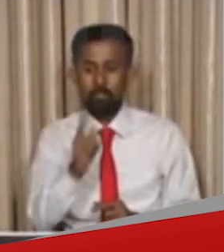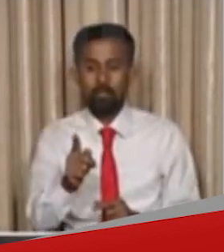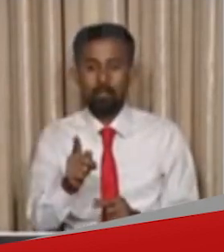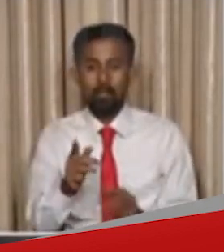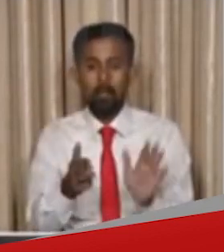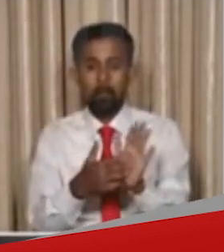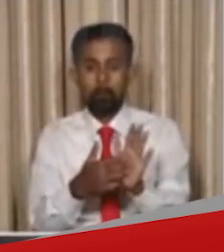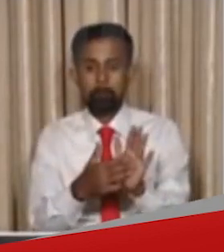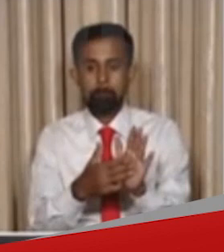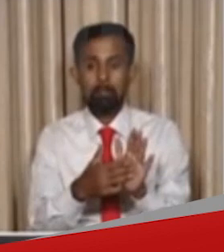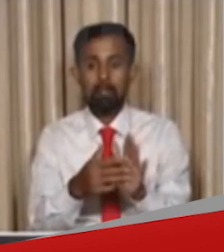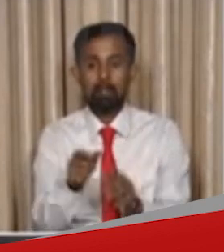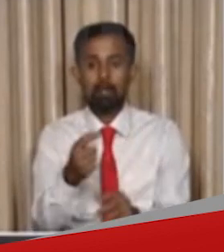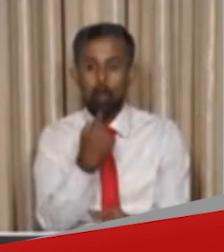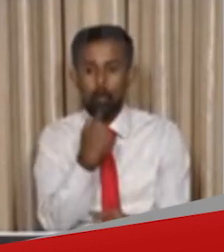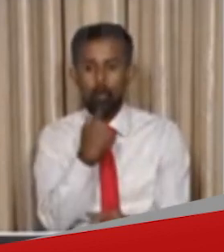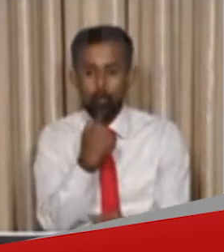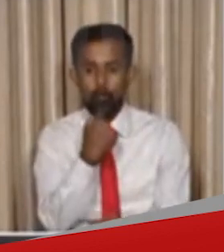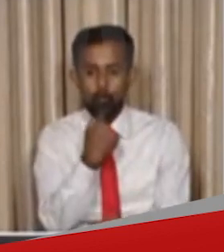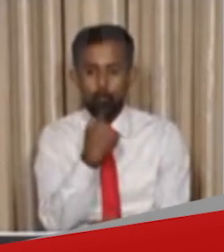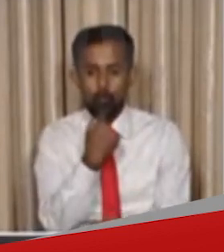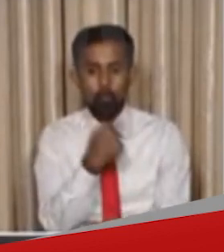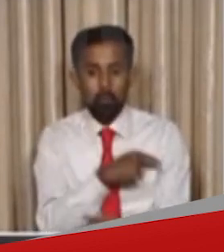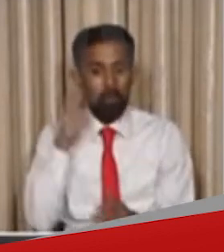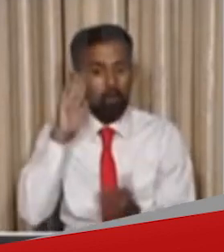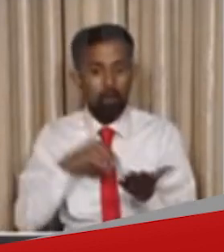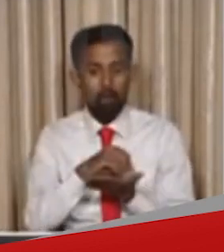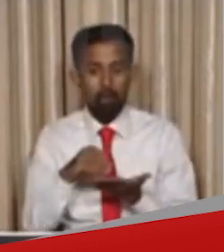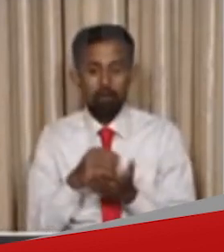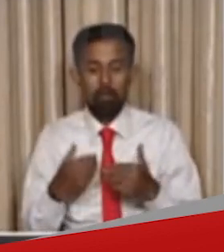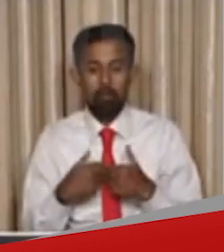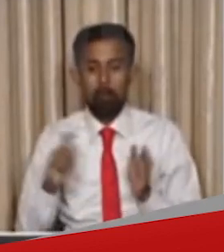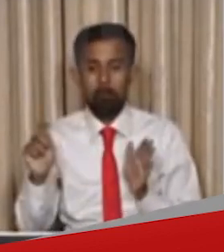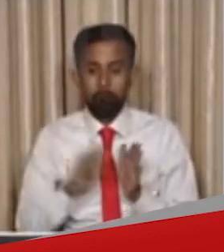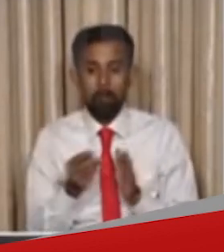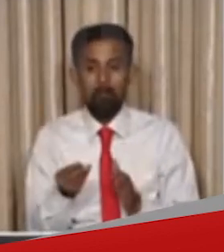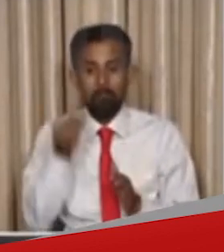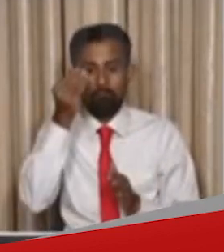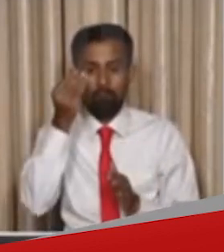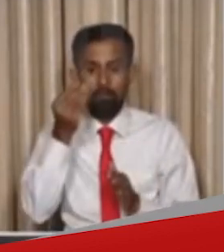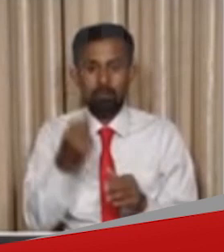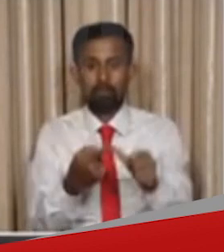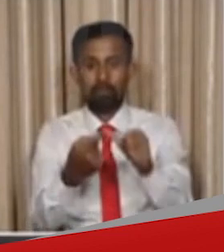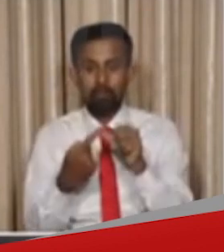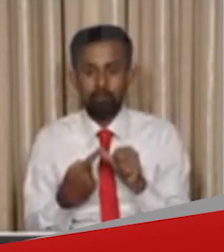මහින්දානන්ද අලුත්ගමගේ කියන ගොවියා ඔව් ඇත්ත වශයෙන්ම මේ කාබනික පෝර නිසා අපේ ආදායම වැඩි වුණා කියලා එයා කියනවා.